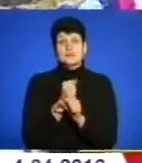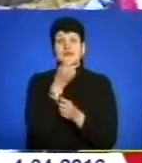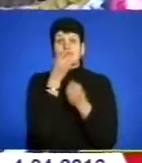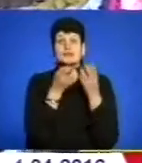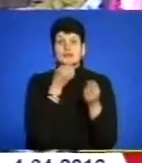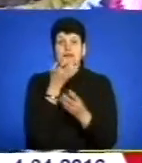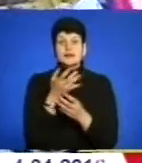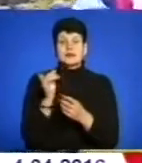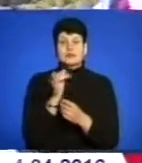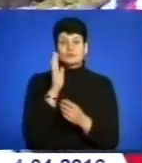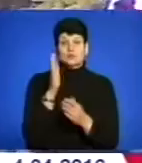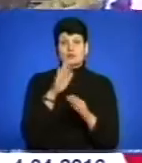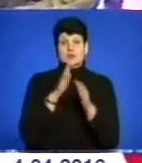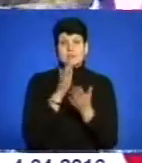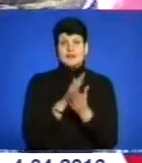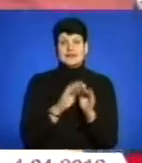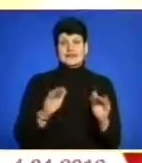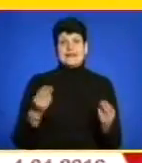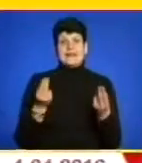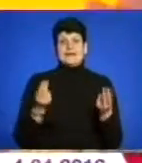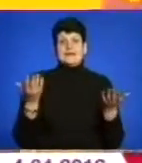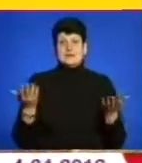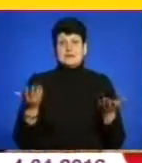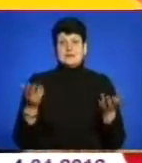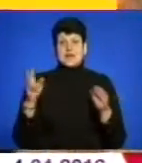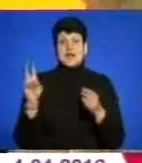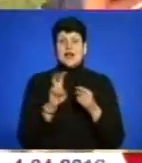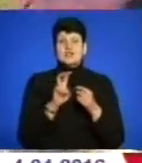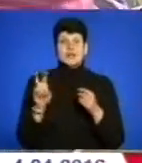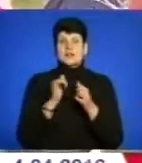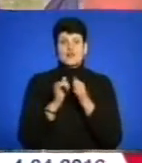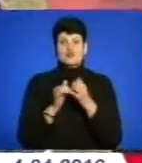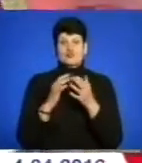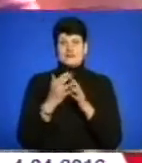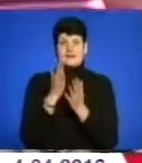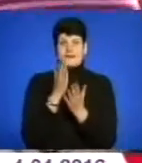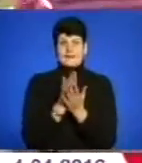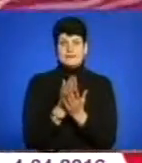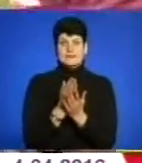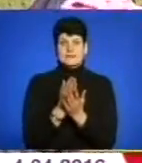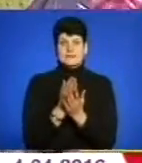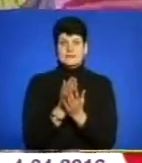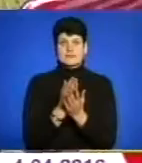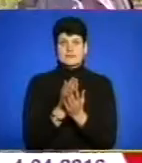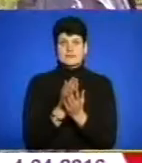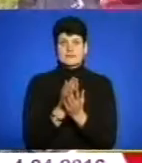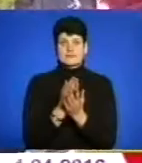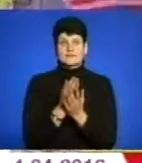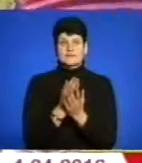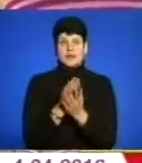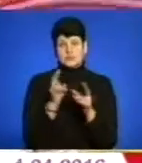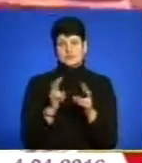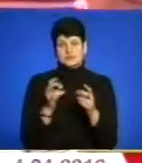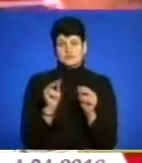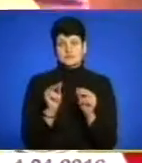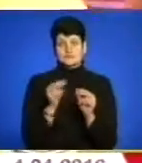якийсь чужий, і будуть мати діти де гратися. Качелі не в кожному є селі, якщо можна так